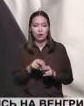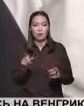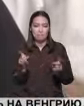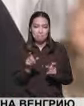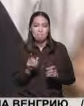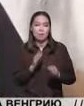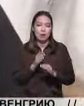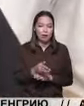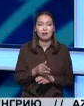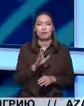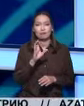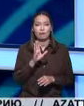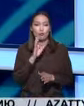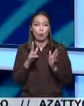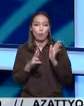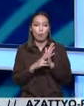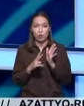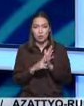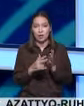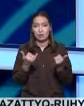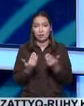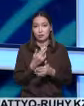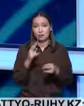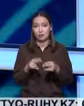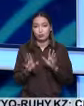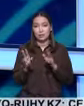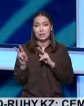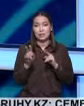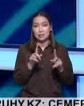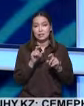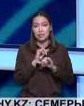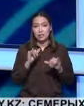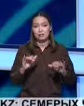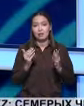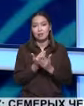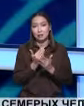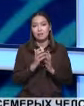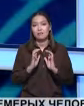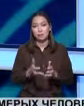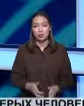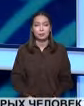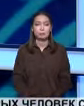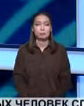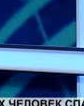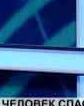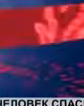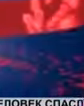в 8 утра. На сегодня у меня все. Мы будем следить за развитием событий в мире. До встречи через